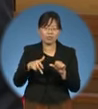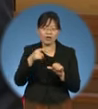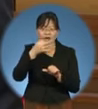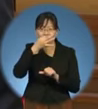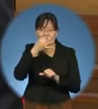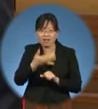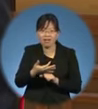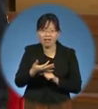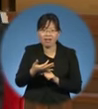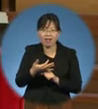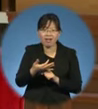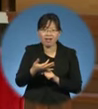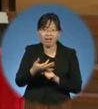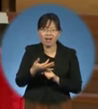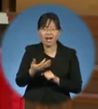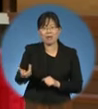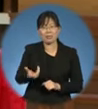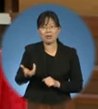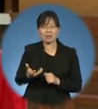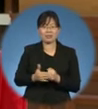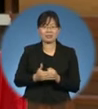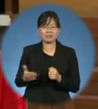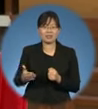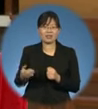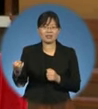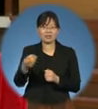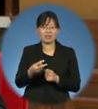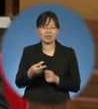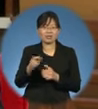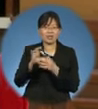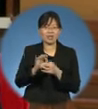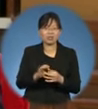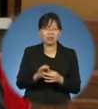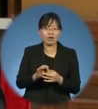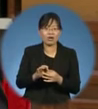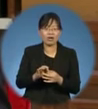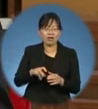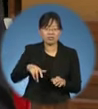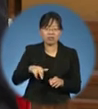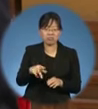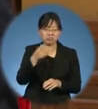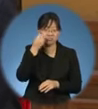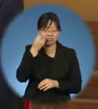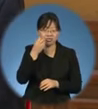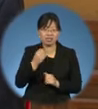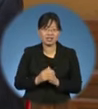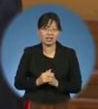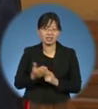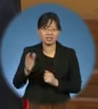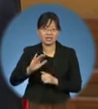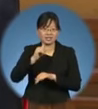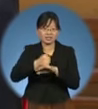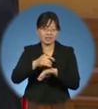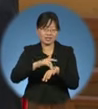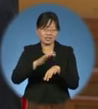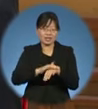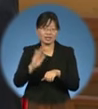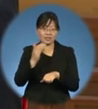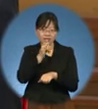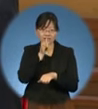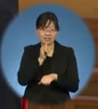못하겠더라고요. 땡기고 아프니까 으흠. 그리고 이게 계속 그렇게 다닌다는 게 이상하잖아요. 네네. 근데 나중에 습관이